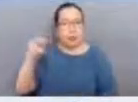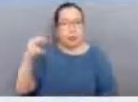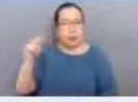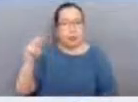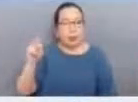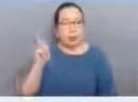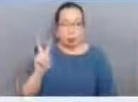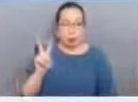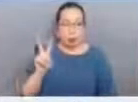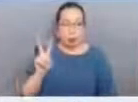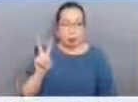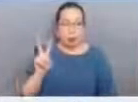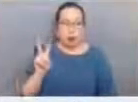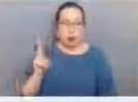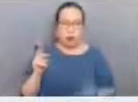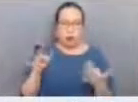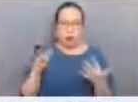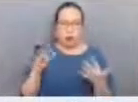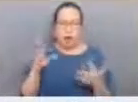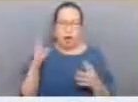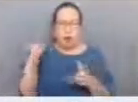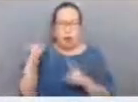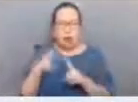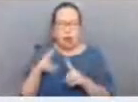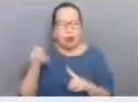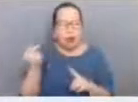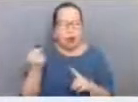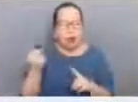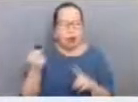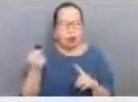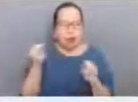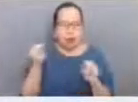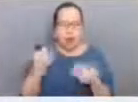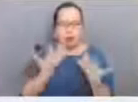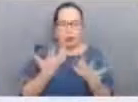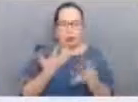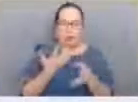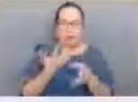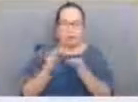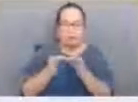ngayon, Yosek Rocky, sa Bayanihan 2, i-implement din namin ito.